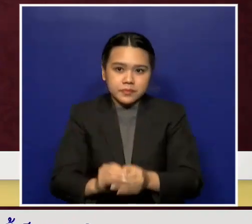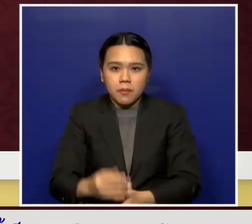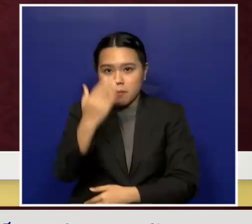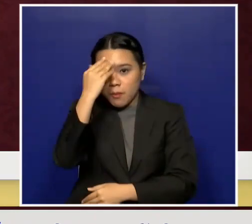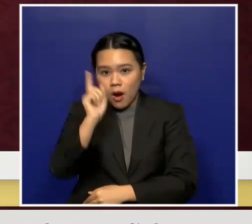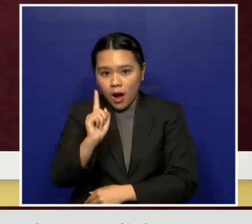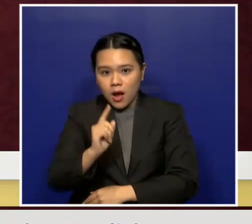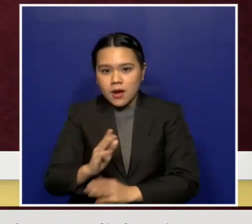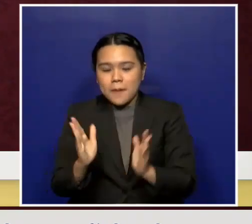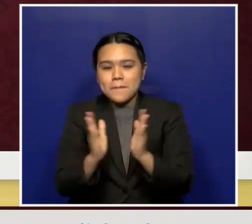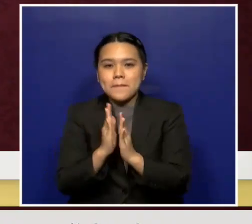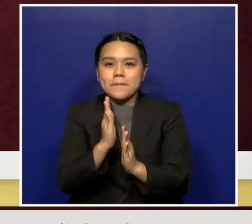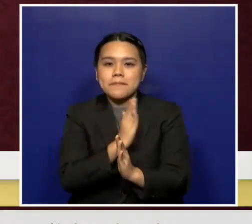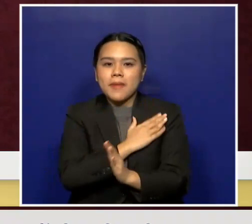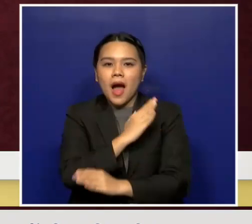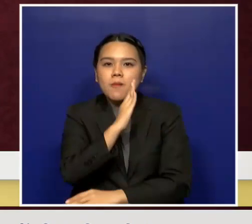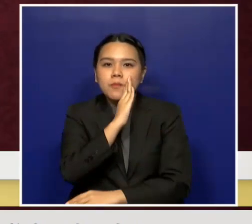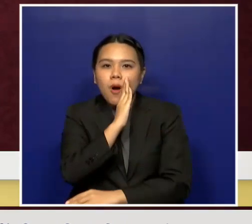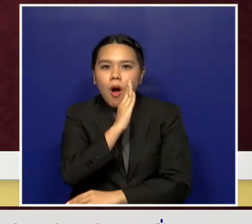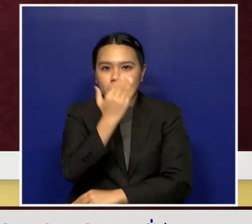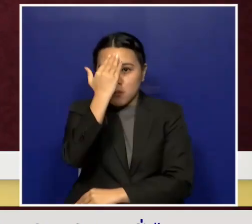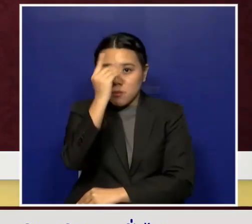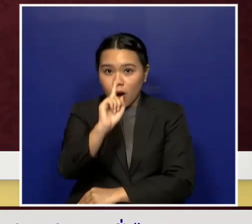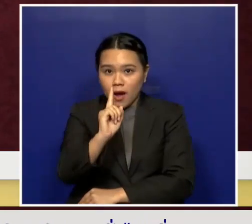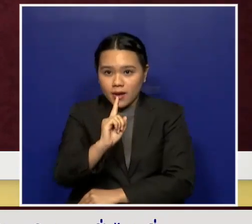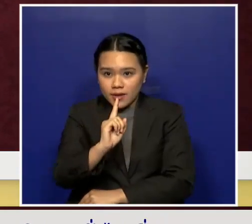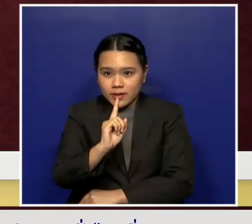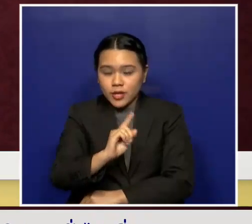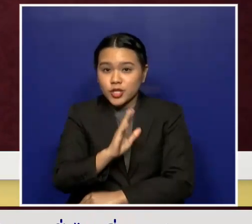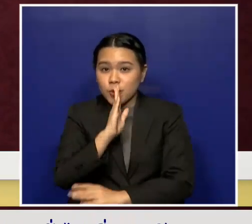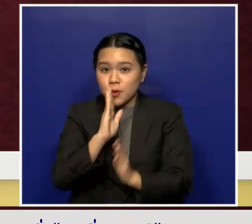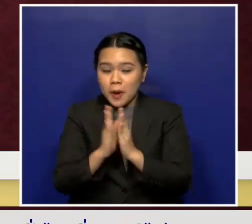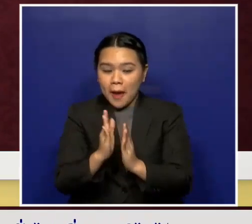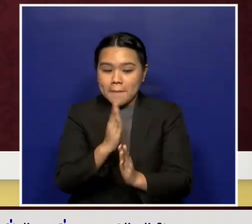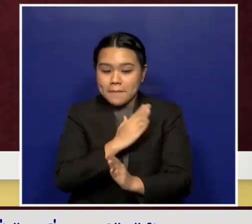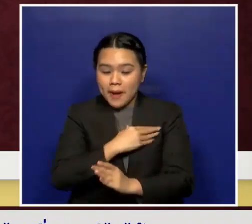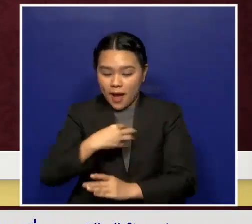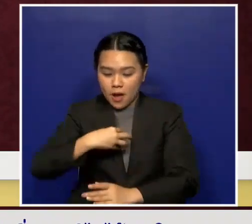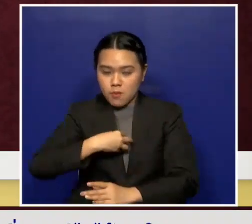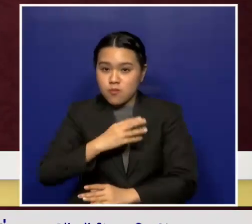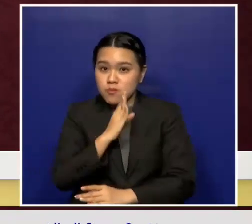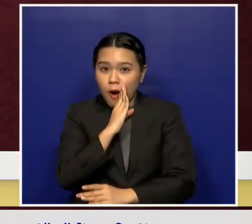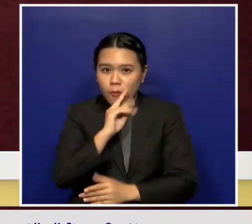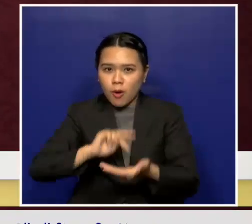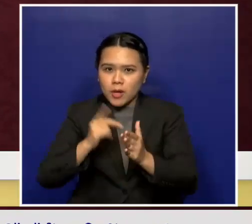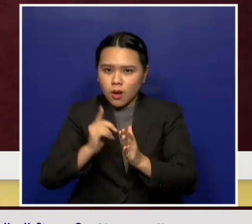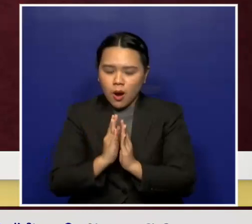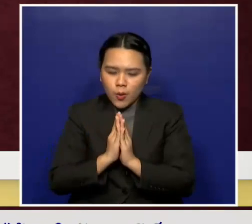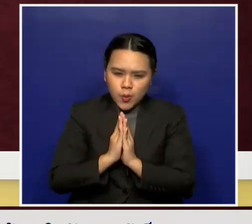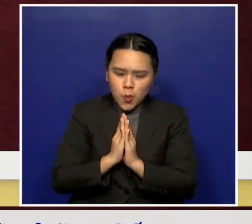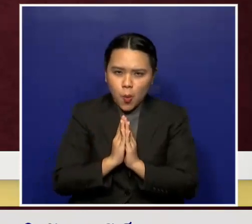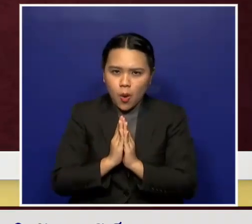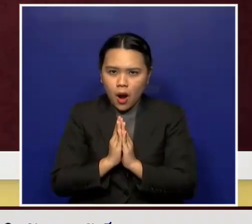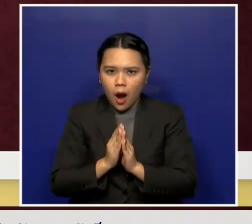มทำไมเรียกว่าพระปลอมนะครับการปลุกเสกเนี่ยมันต้องผ่านพิธีการที่ถูกต้องไอ้นี่ไปปลุกกันเองใช้ผีปลุกด้